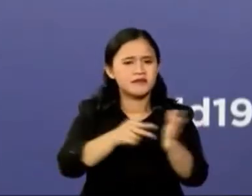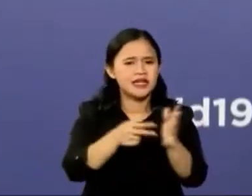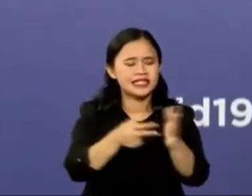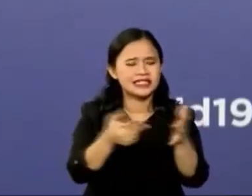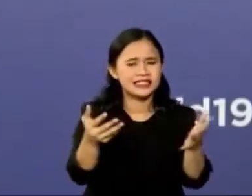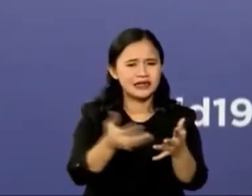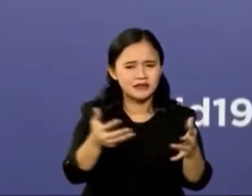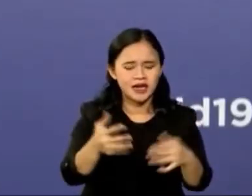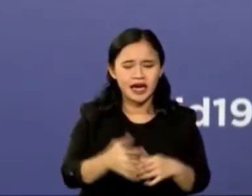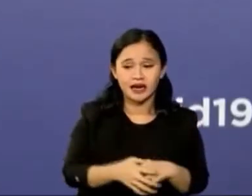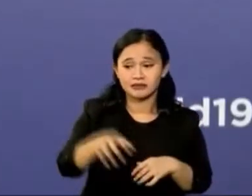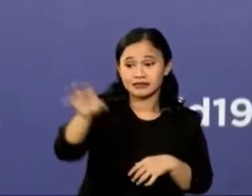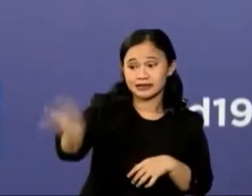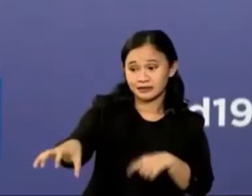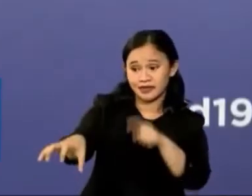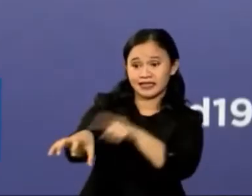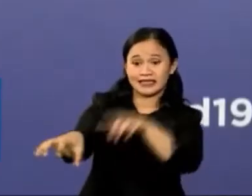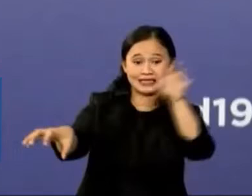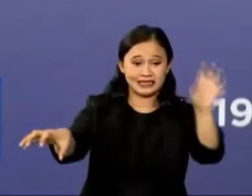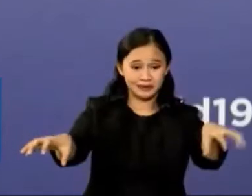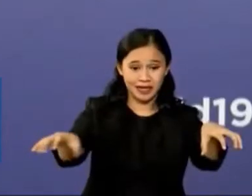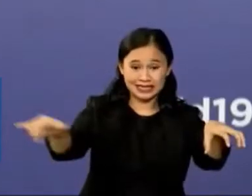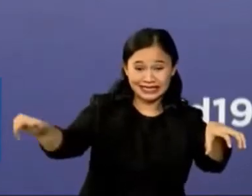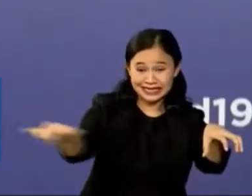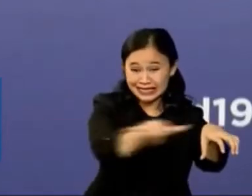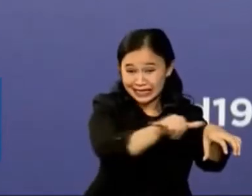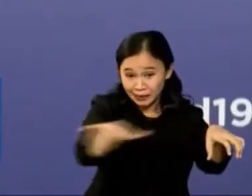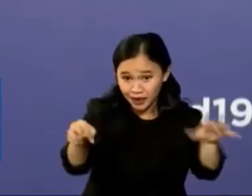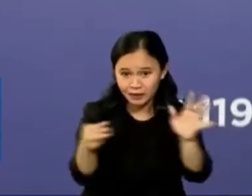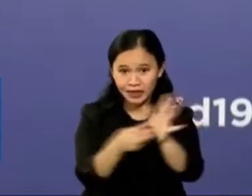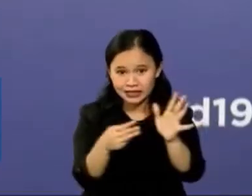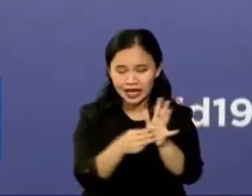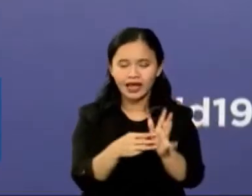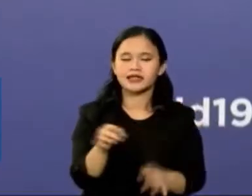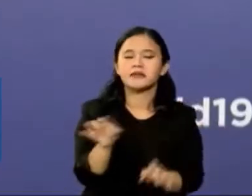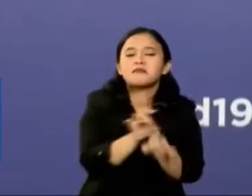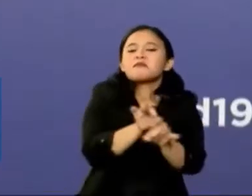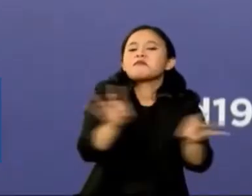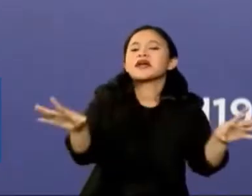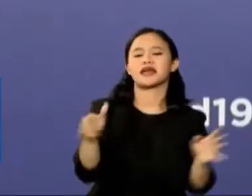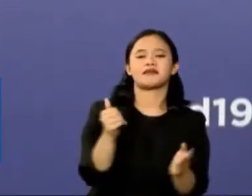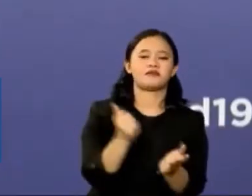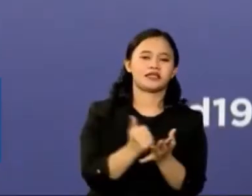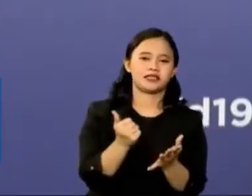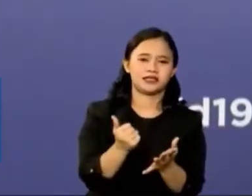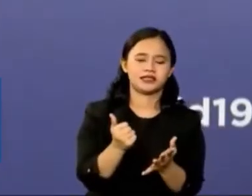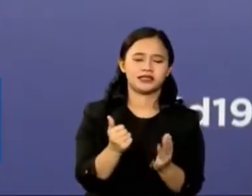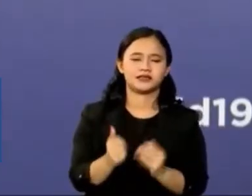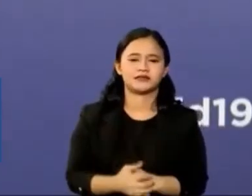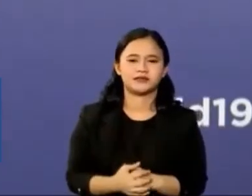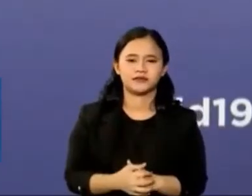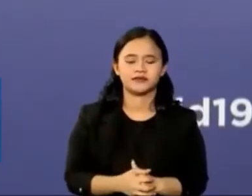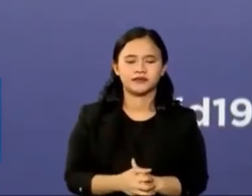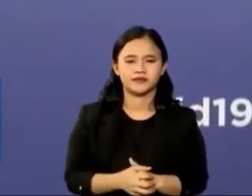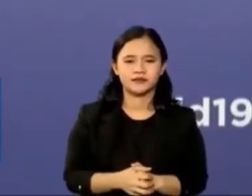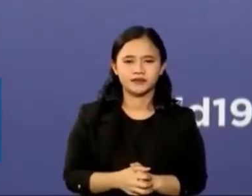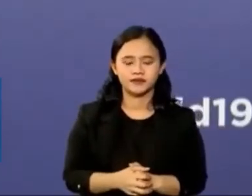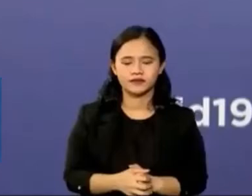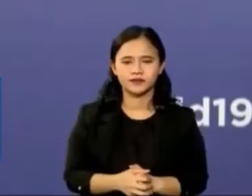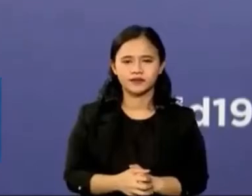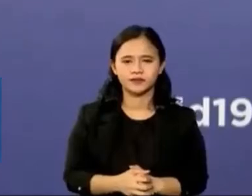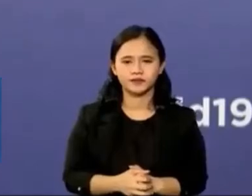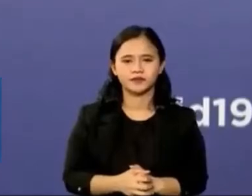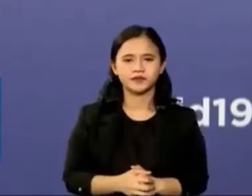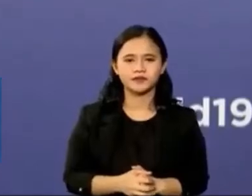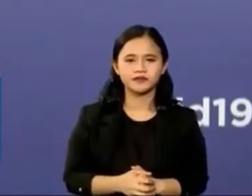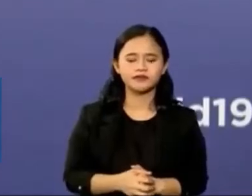memiliki ancaman yang sama dari satu pulau ke pulau yang lain, dari satu komunitas ke komunitas yang lain.